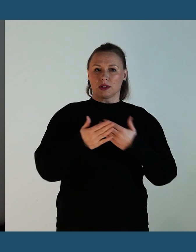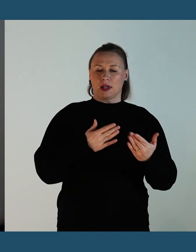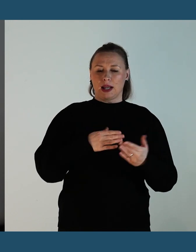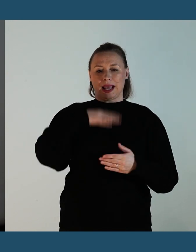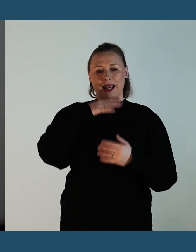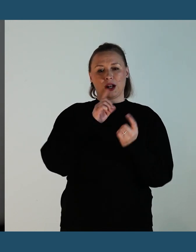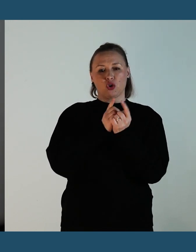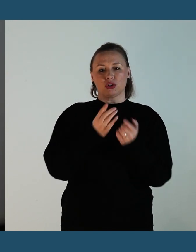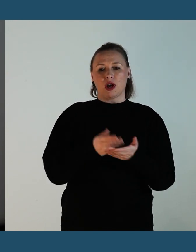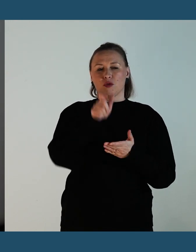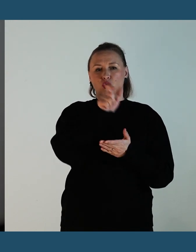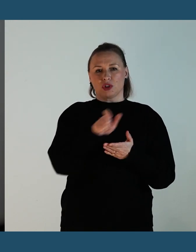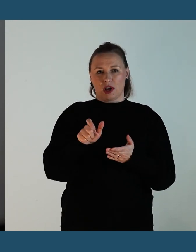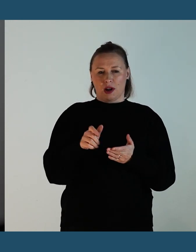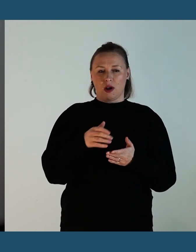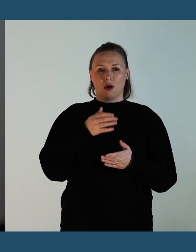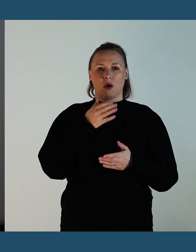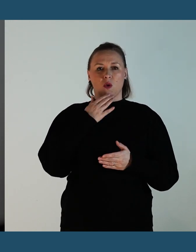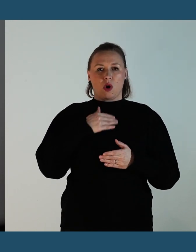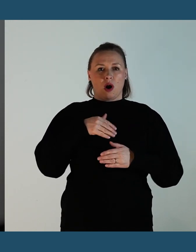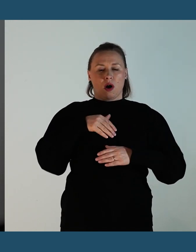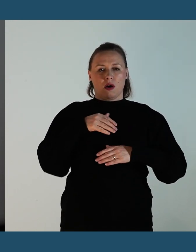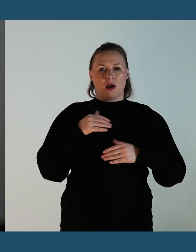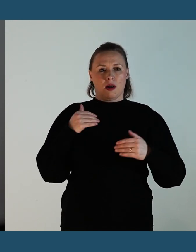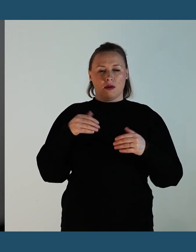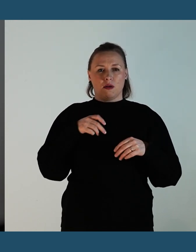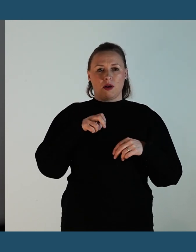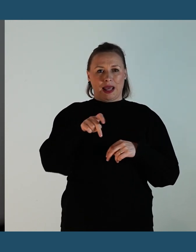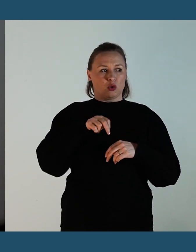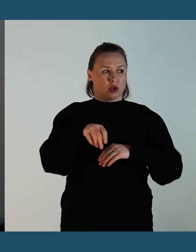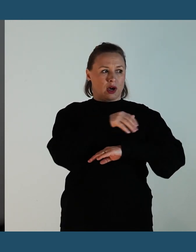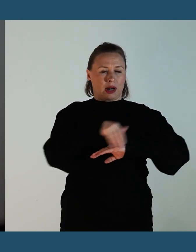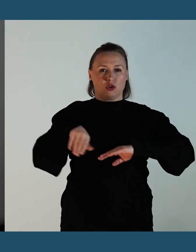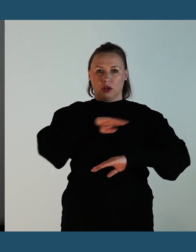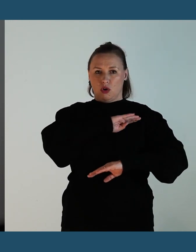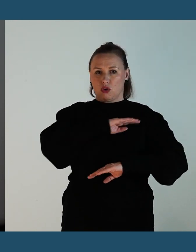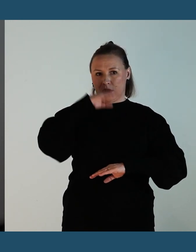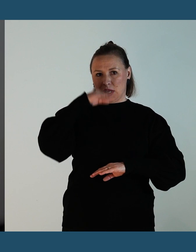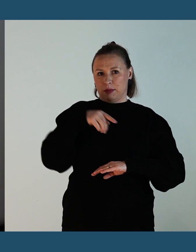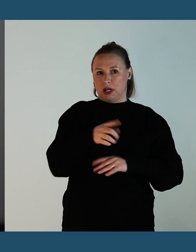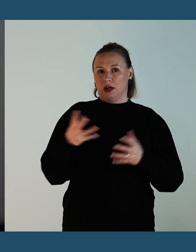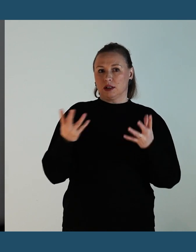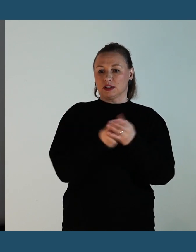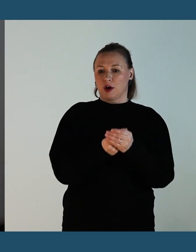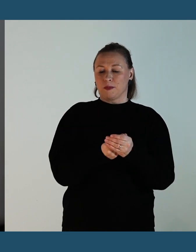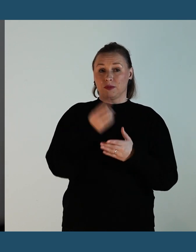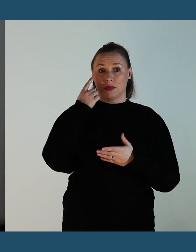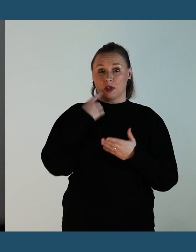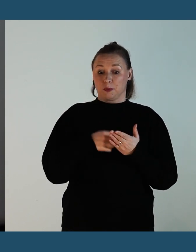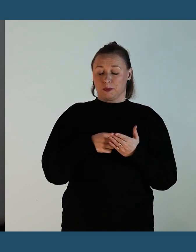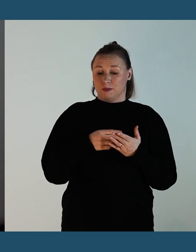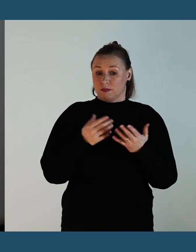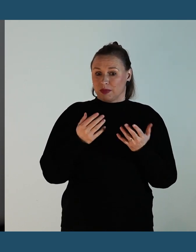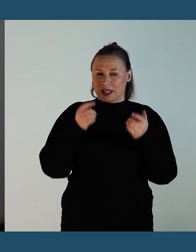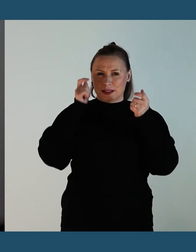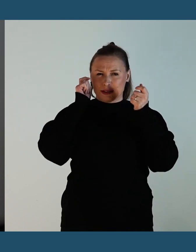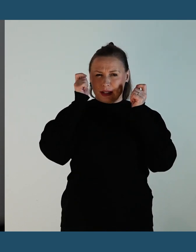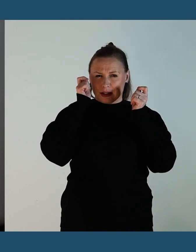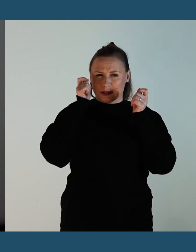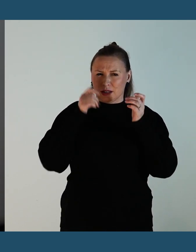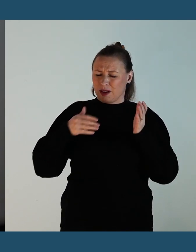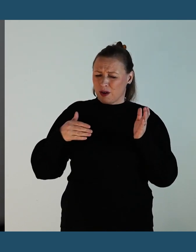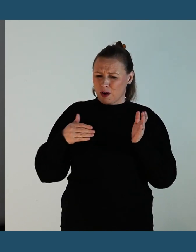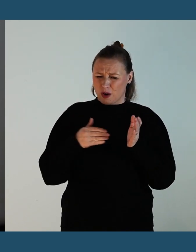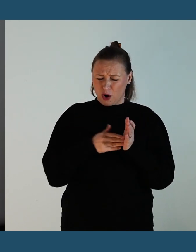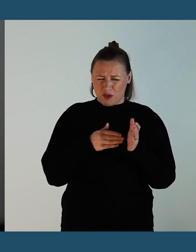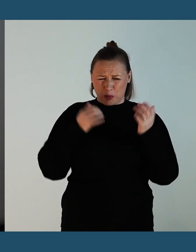avustajana liikuntarajoitteisten ihmisten kanssa. Ja se on ihan jäätävää se stressin määrä, mitä joutuu koko ajan kokemaan siitä, että pitää